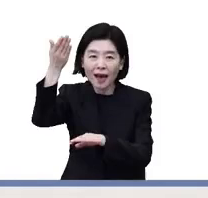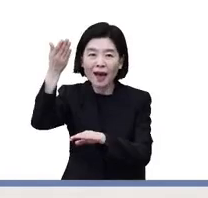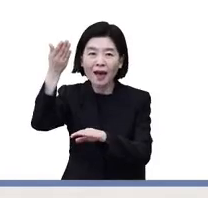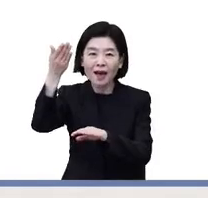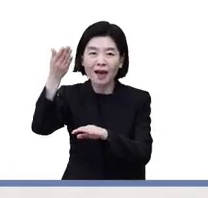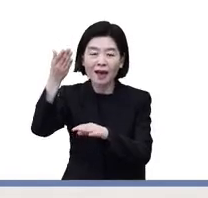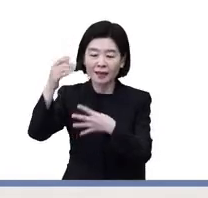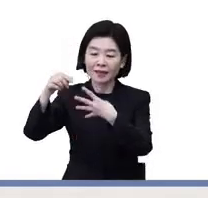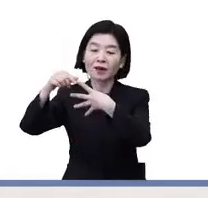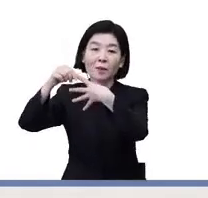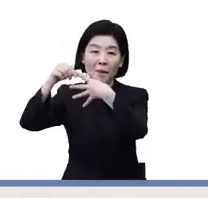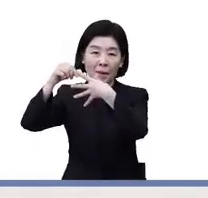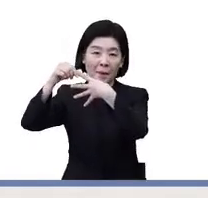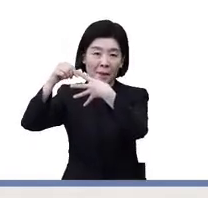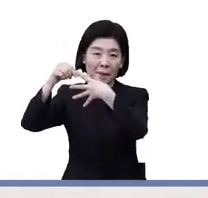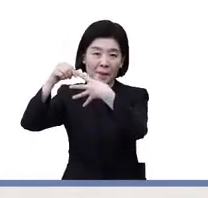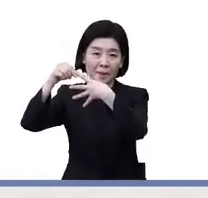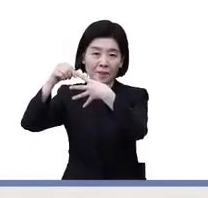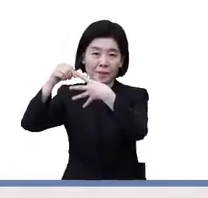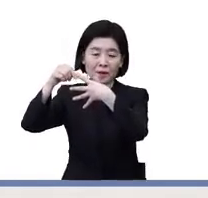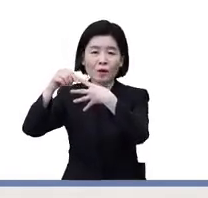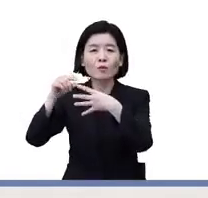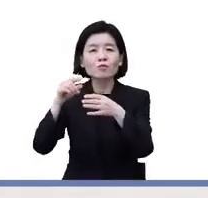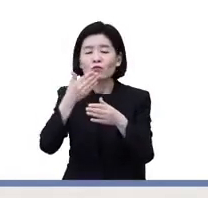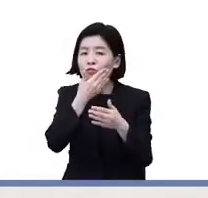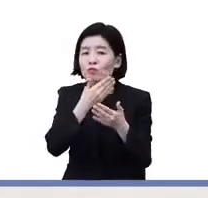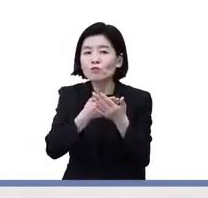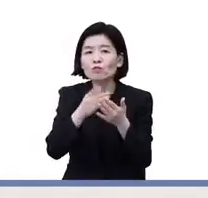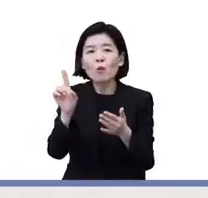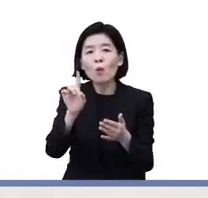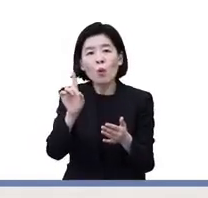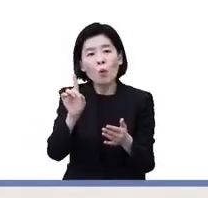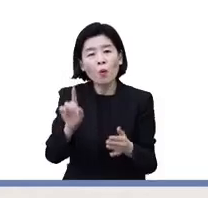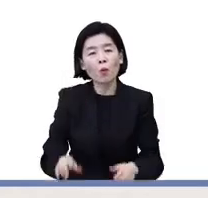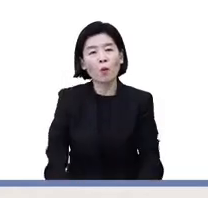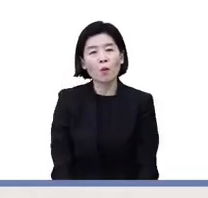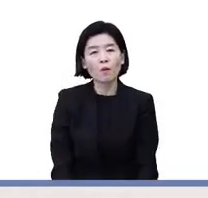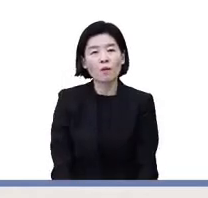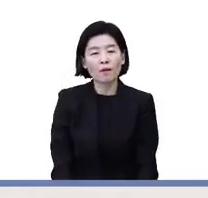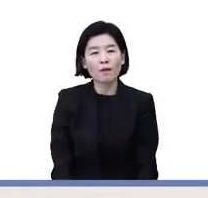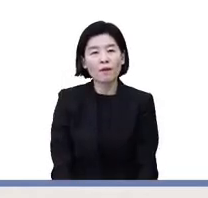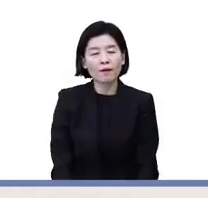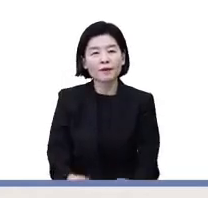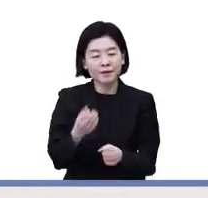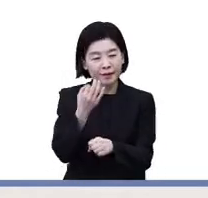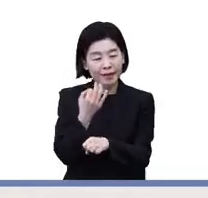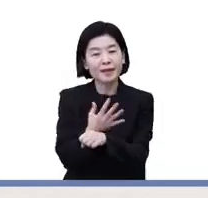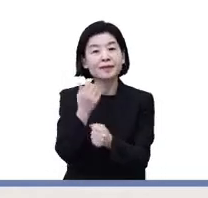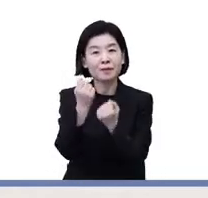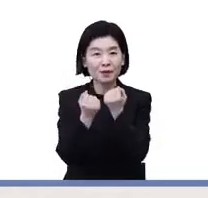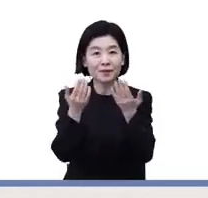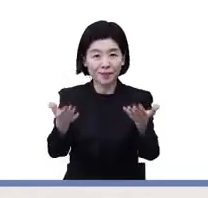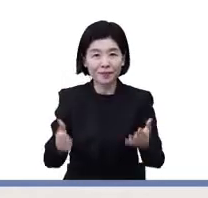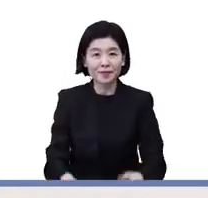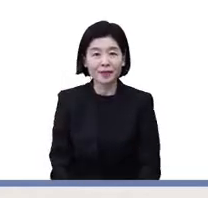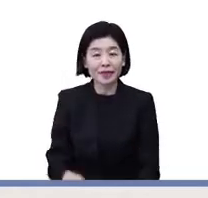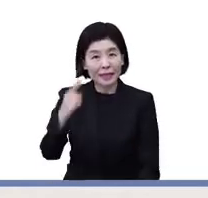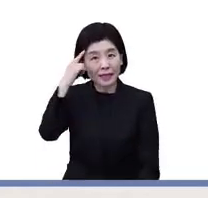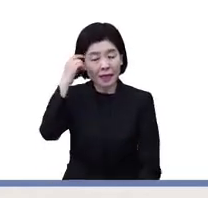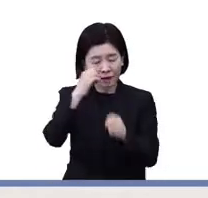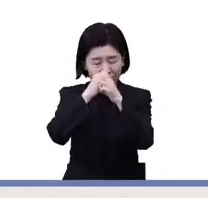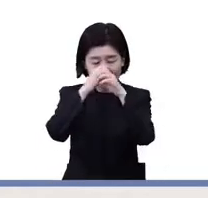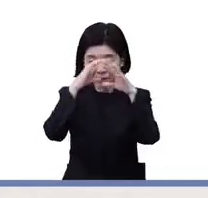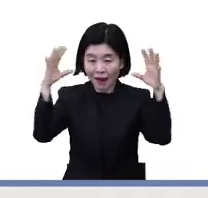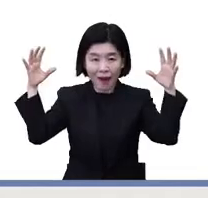조작기라고 하는 시기입니다. 이 시기는 무엇일까? 좀 간단히 얘기하면 추상적 개념적